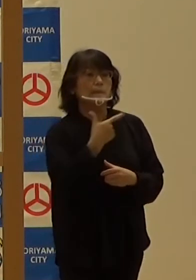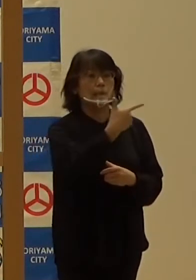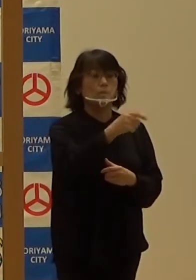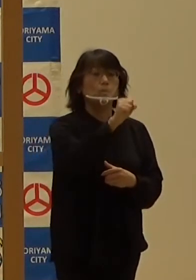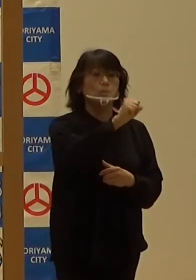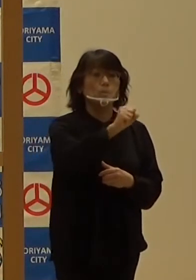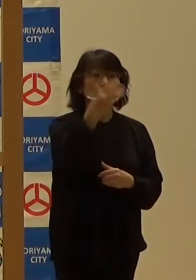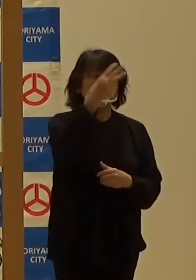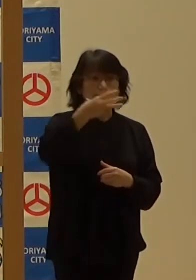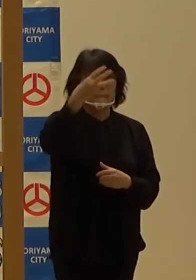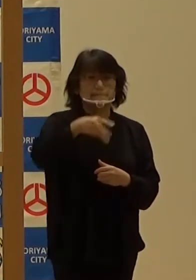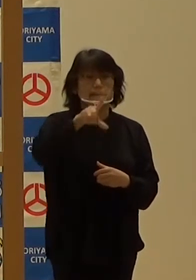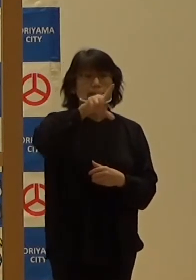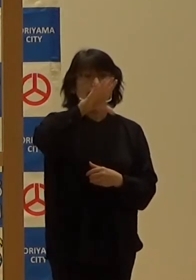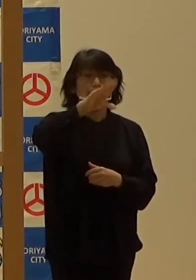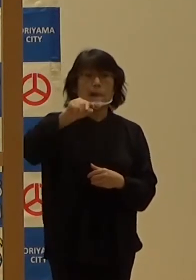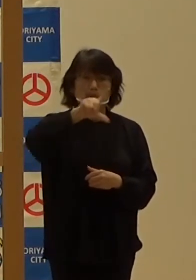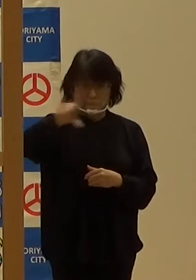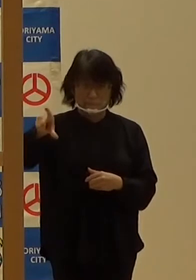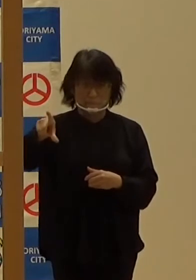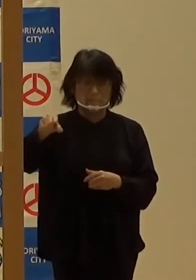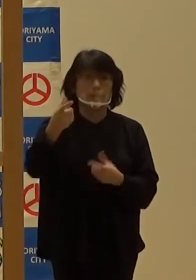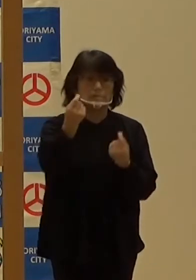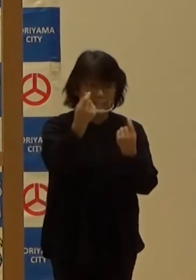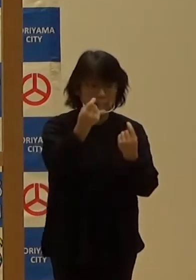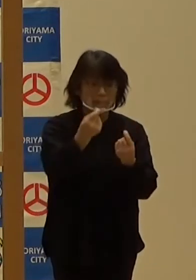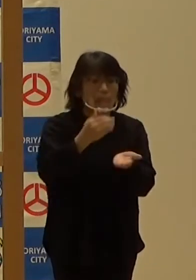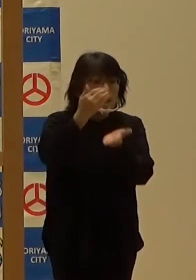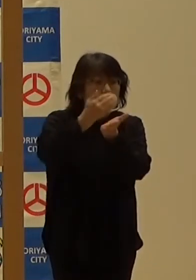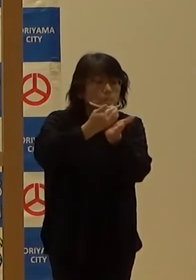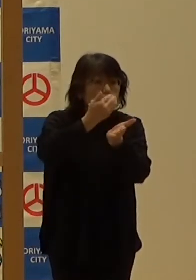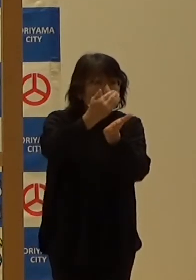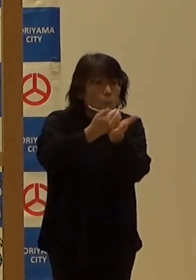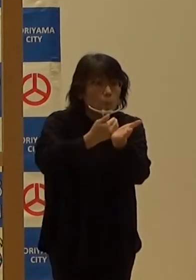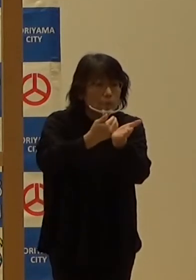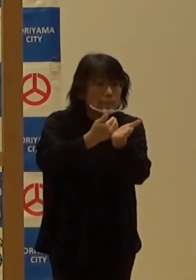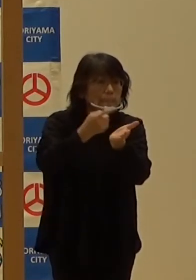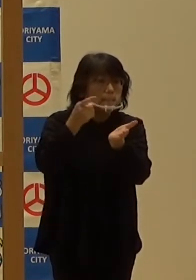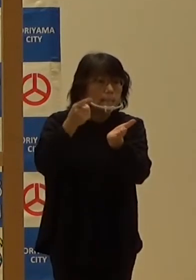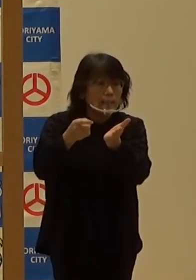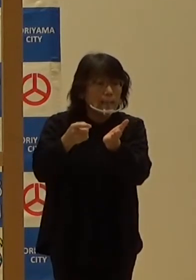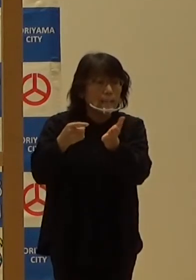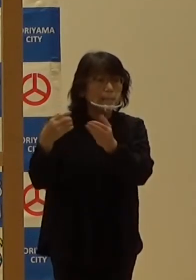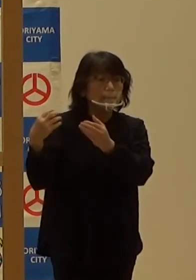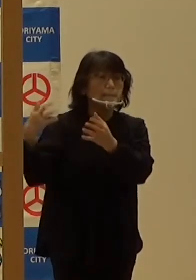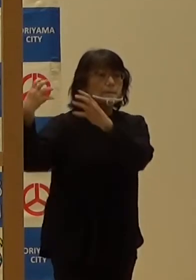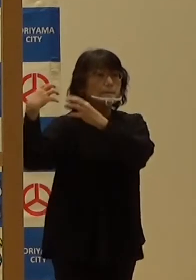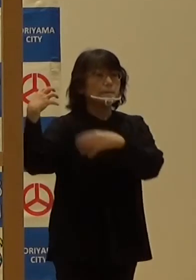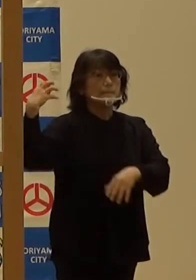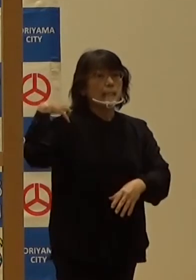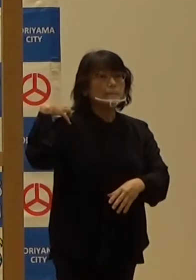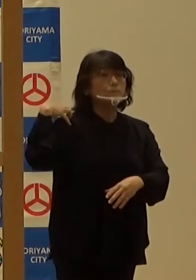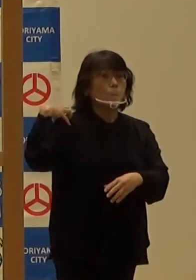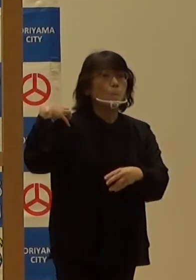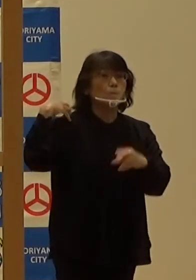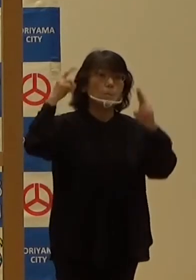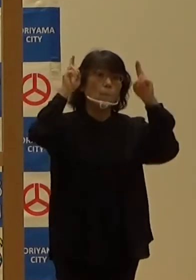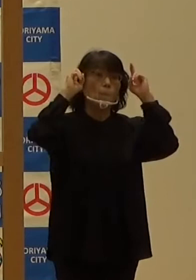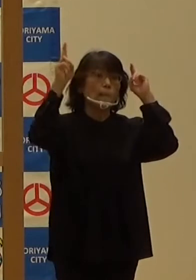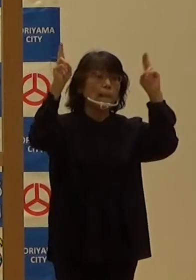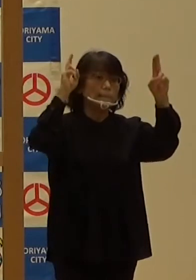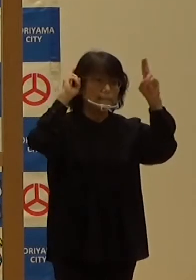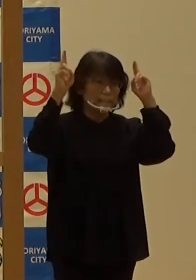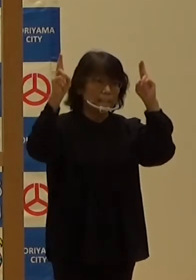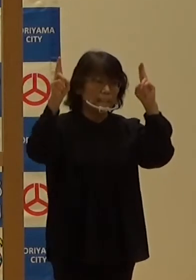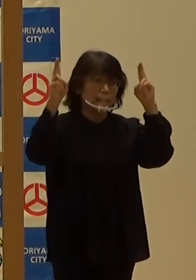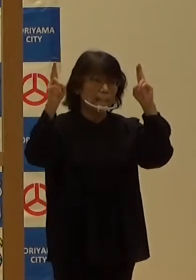3000万円で、残りが今回選定された事業者さんが負担するということでよろ